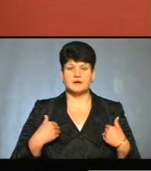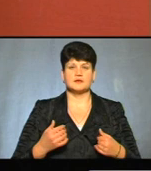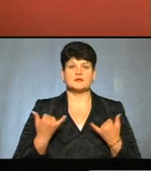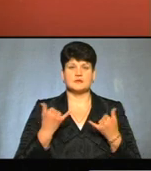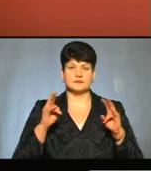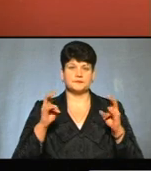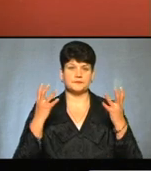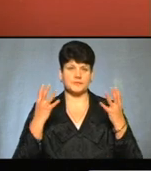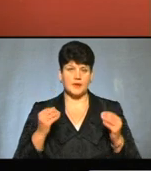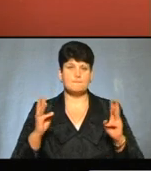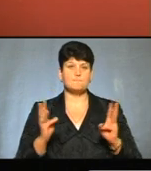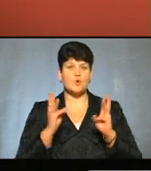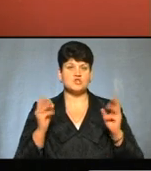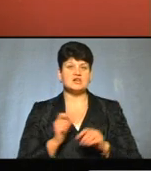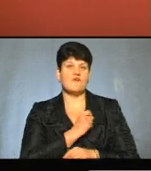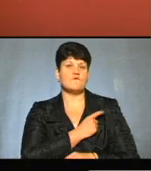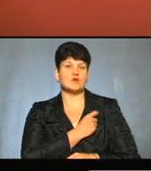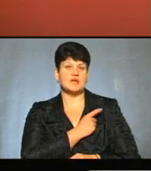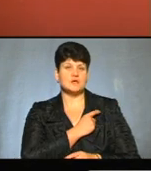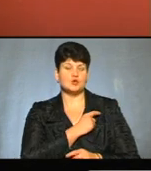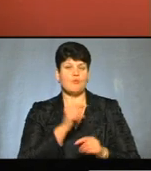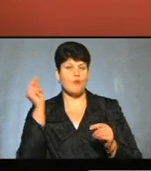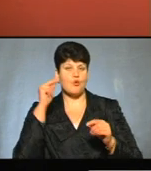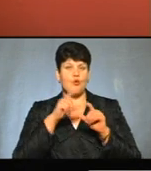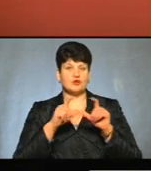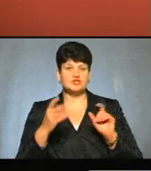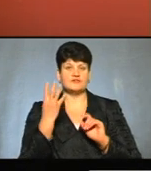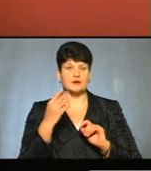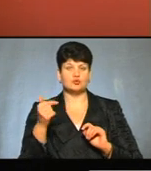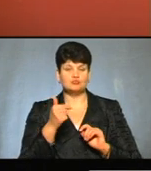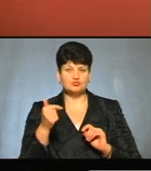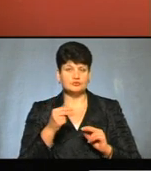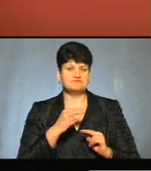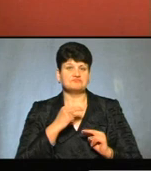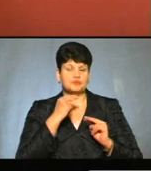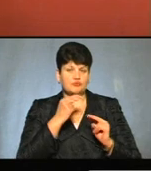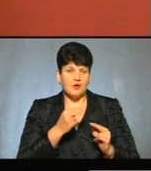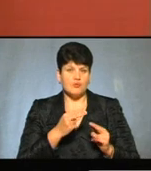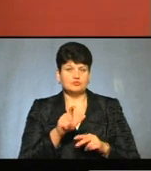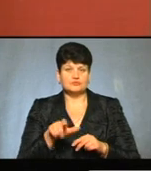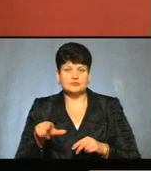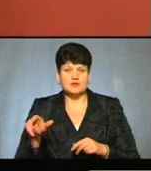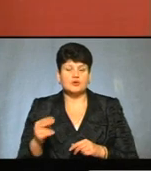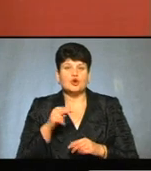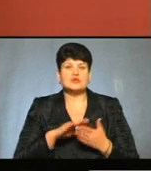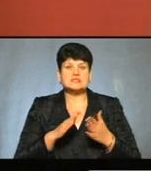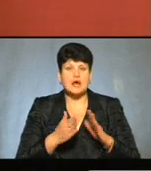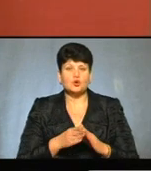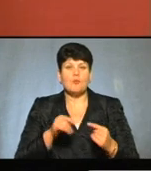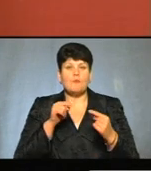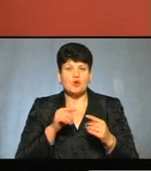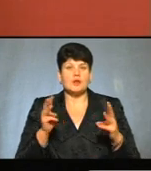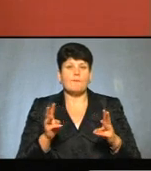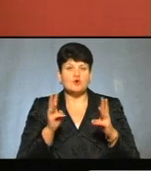Мої вітання в ефірі «Тема дня». Пожежа в Одеському коледжі 4 грудня привернула увагу суспільства та влади до стану